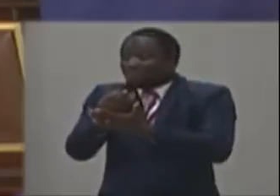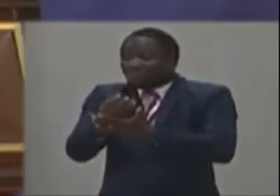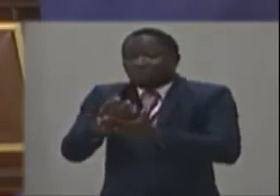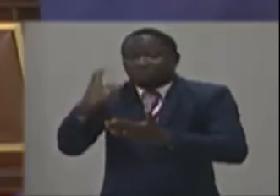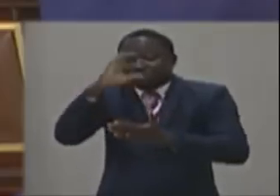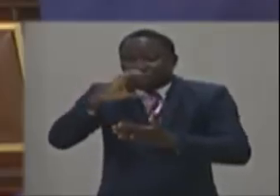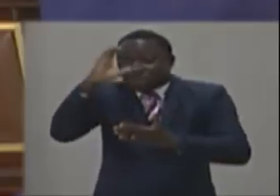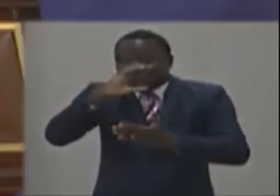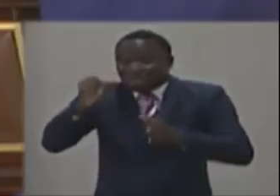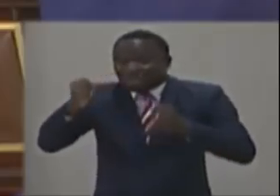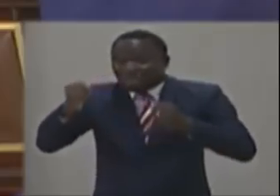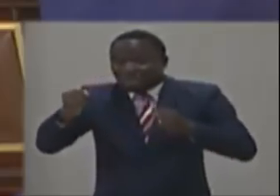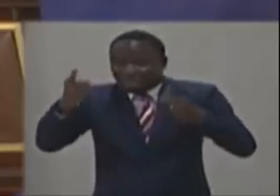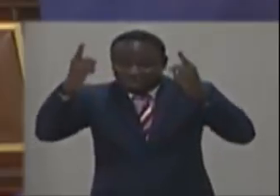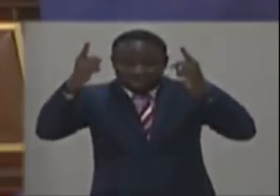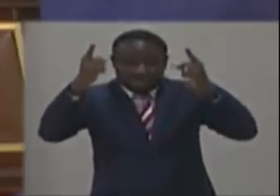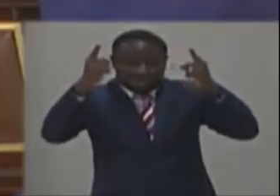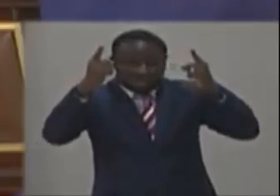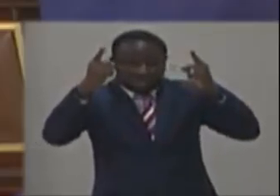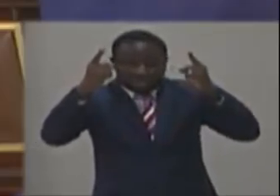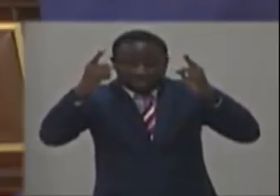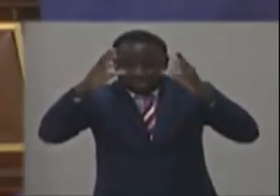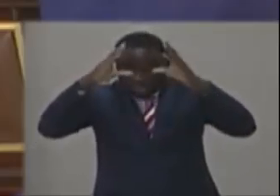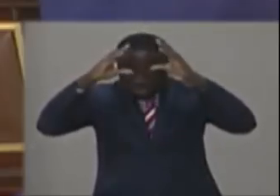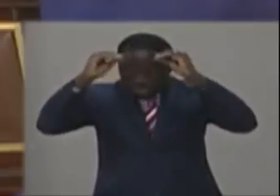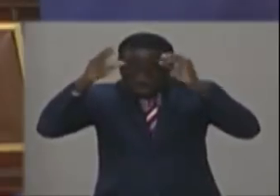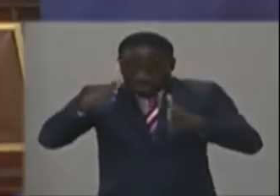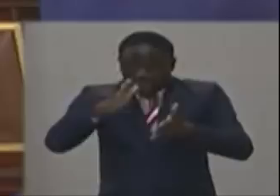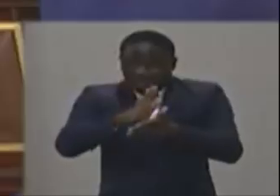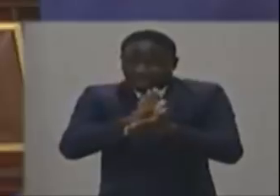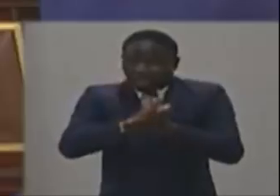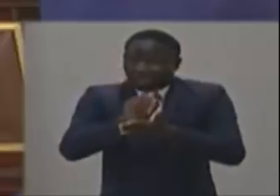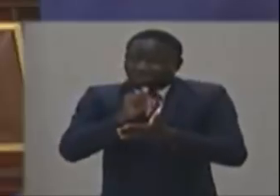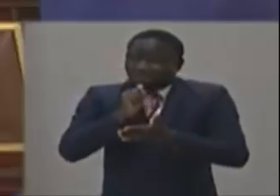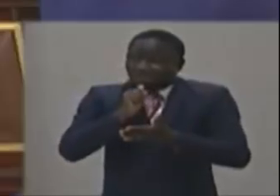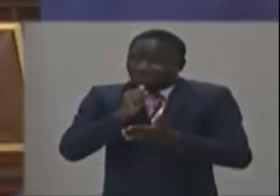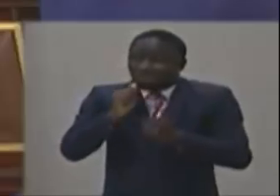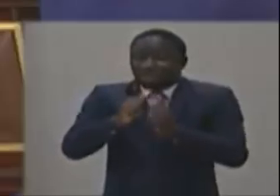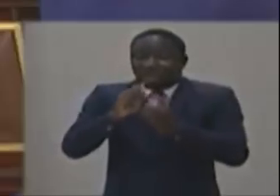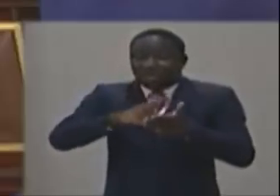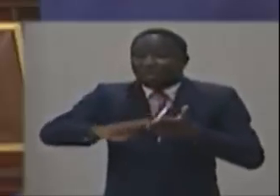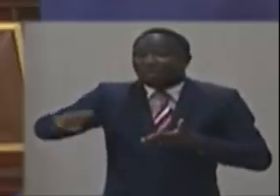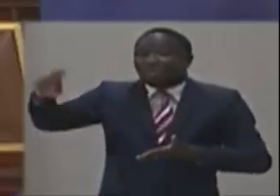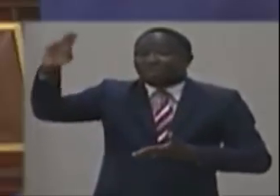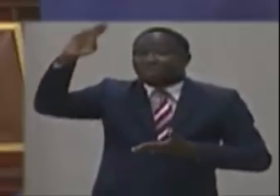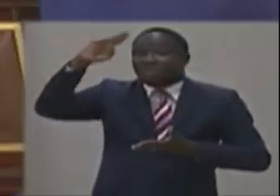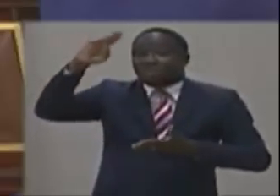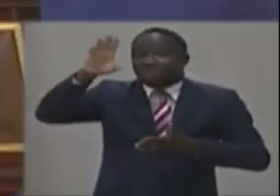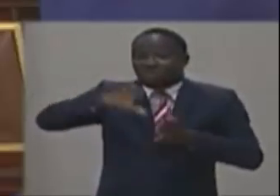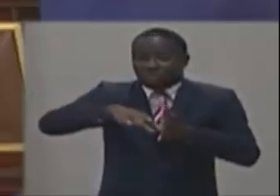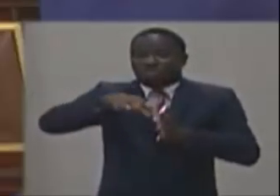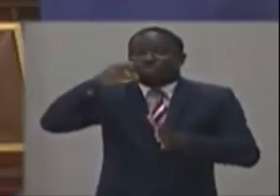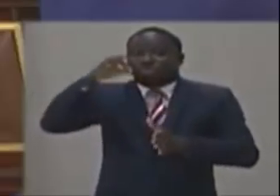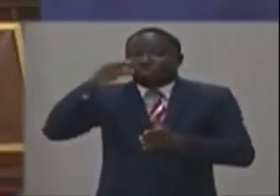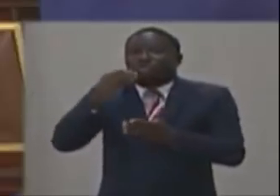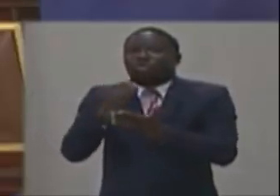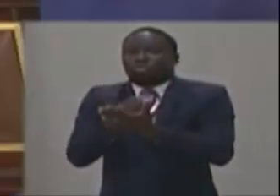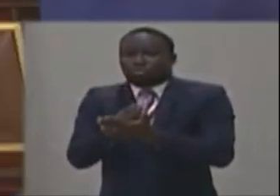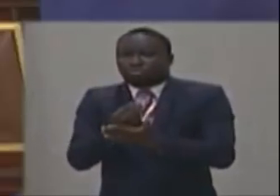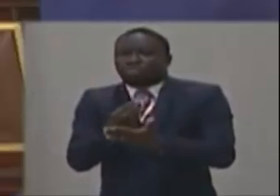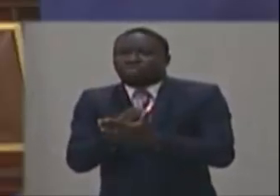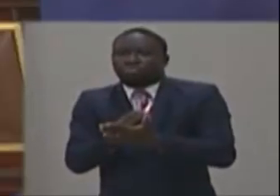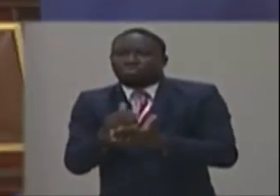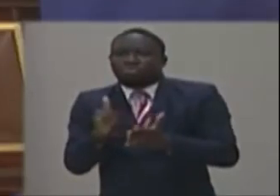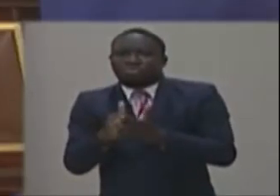le démêler le commerce Jean-Jacques, pour professeur l'école privée, à l'université, joindre une